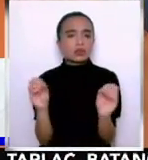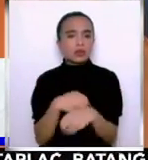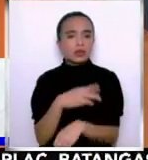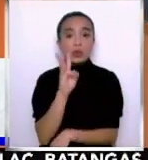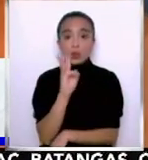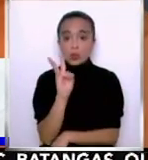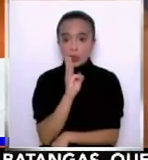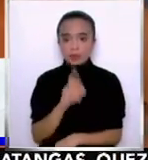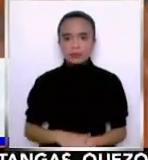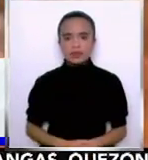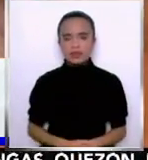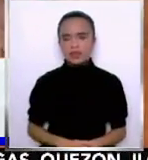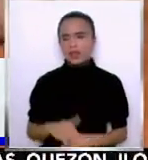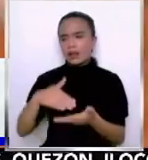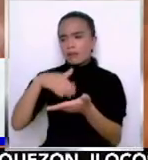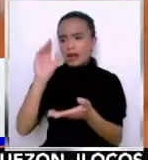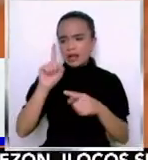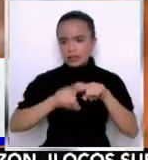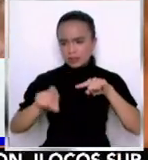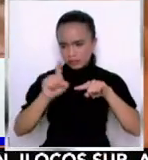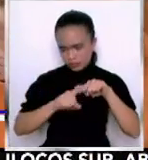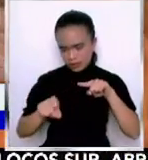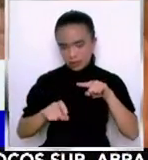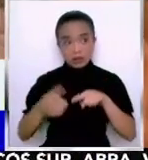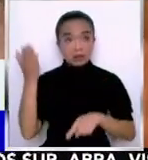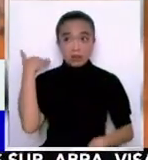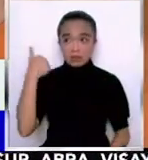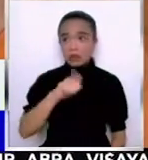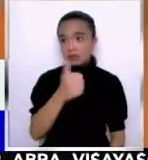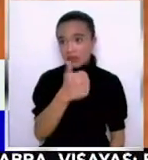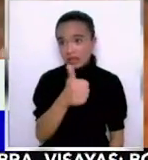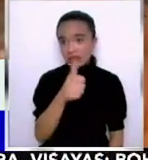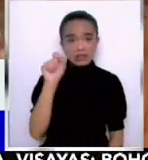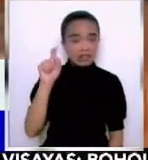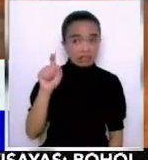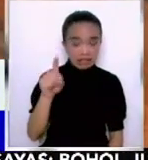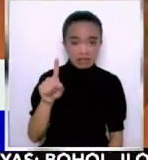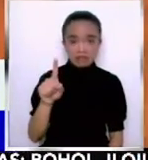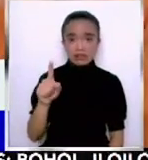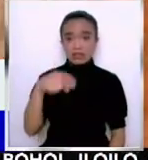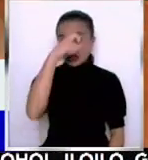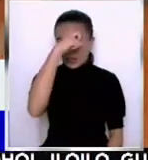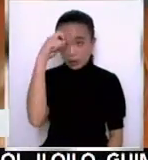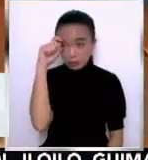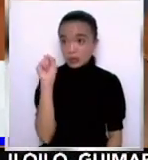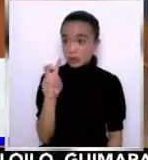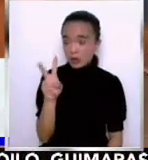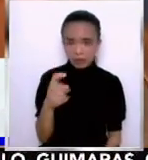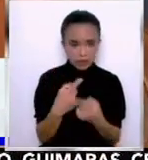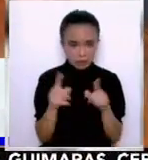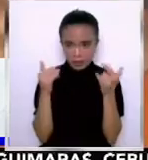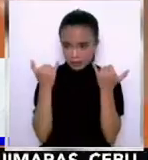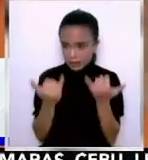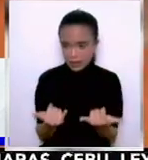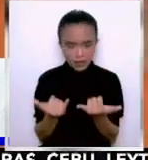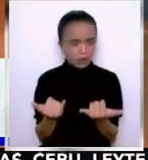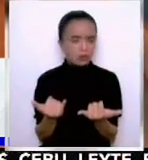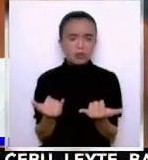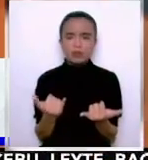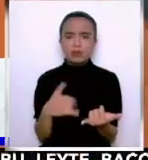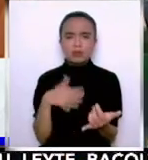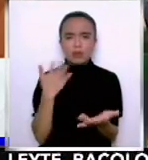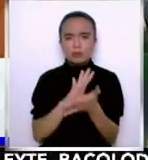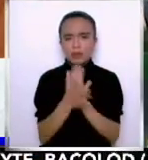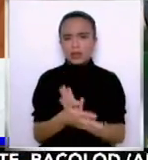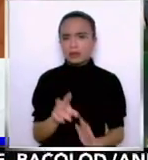ng kuryente na dati is 10, 11, pagka summer 12. Pero ngayon po talagang napalo kami ng 20,